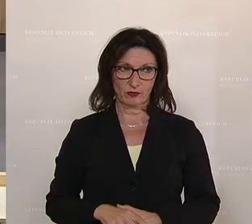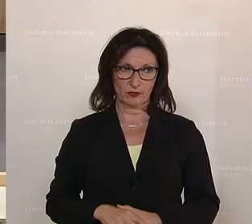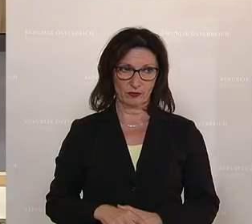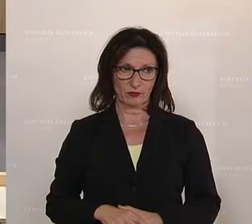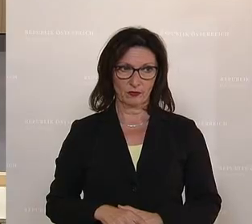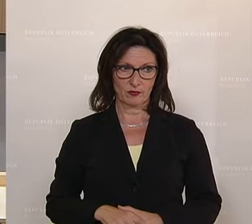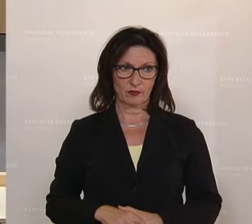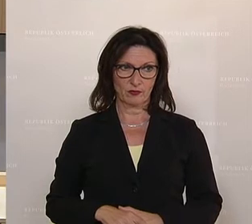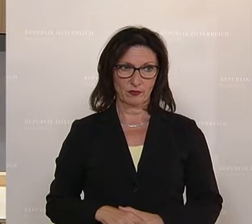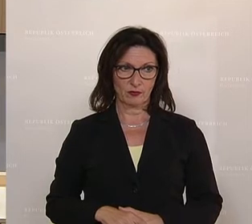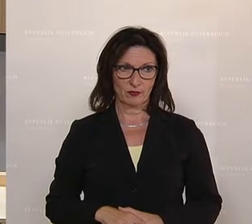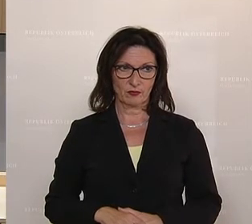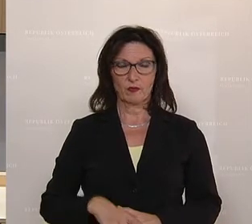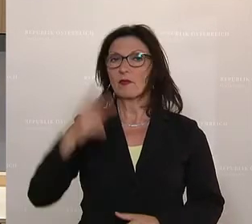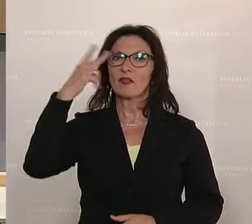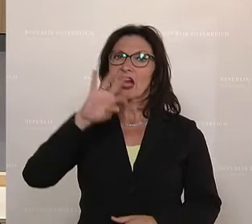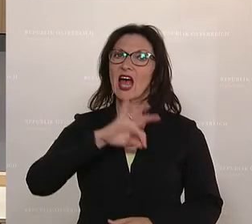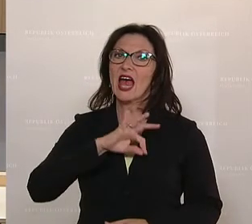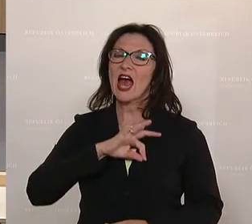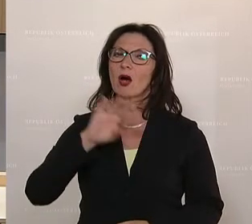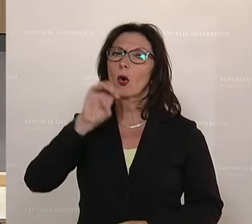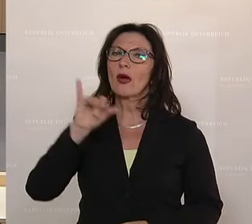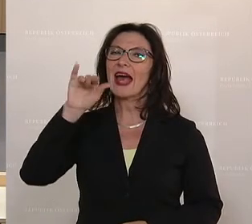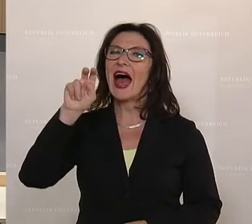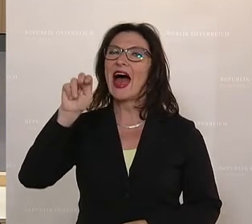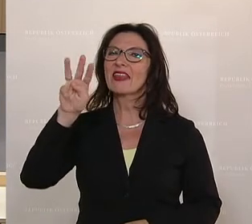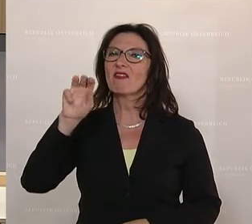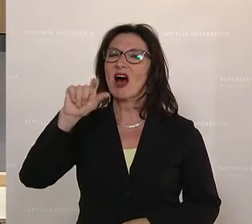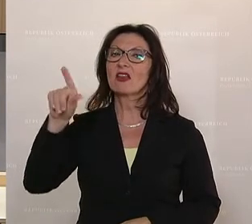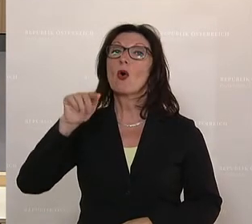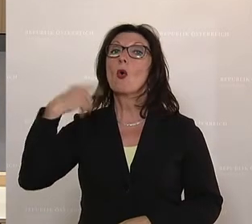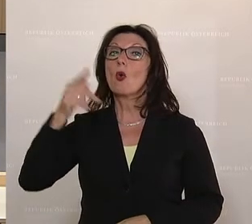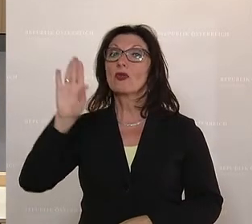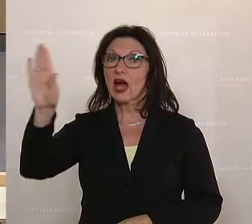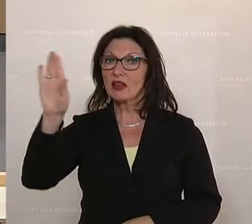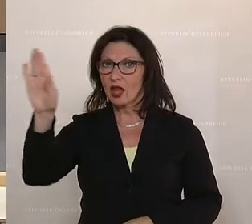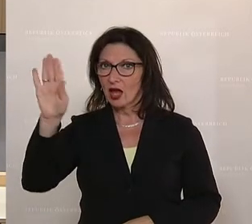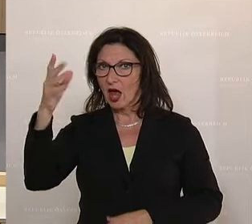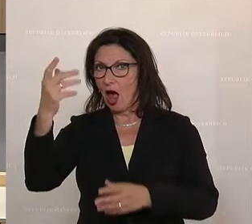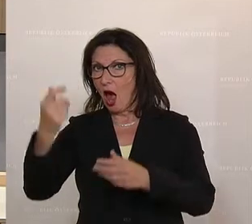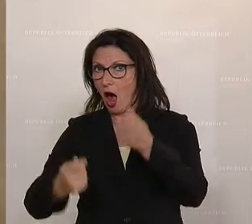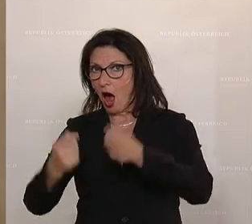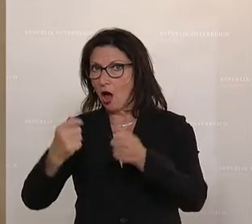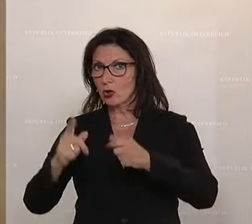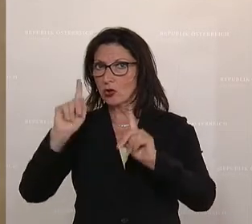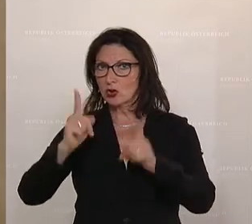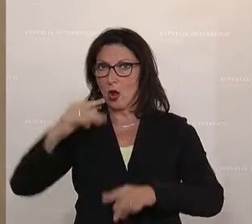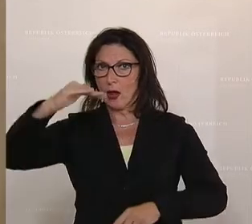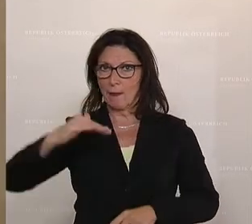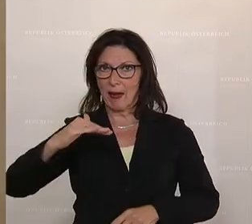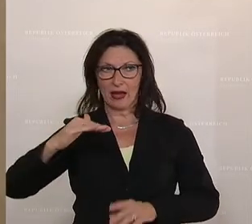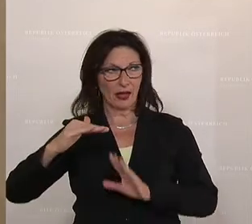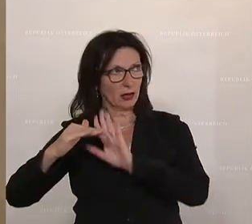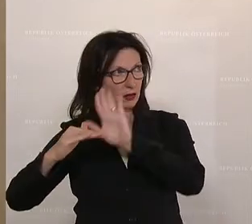Ja. Herr Kollege Einwallner, und dann würde ich Ihnen raten, dass Sie Ihr Fahrzeug mit der Nase Richtung Vorarlberg parken. Weil dann werden